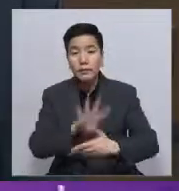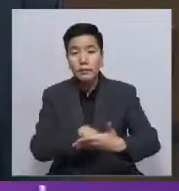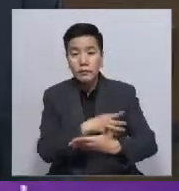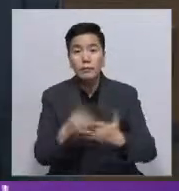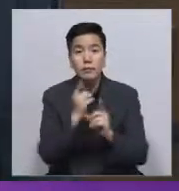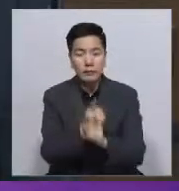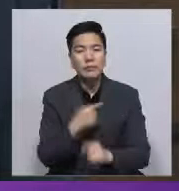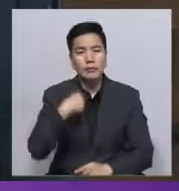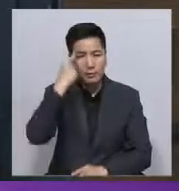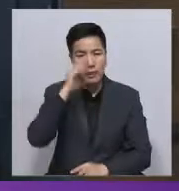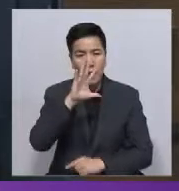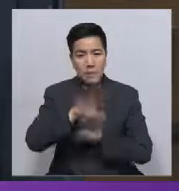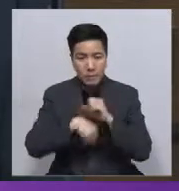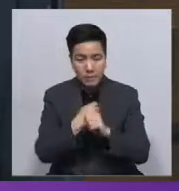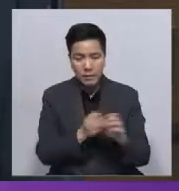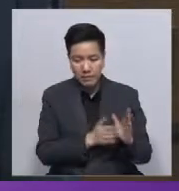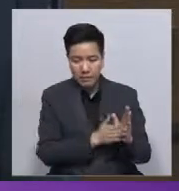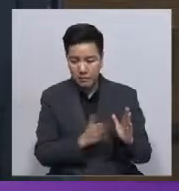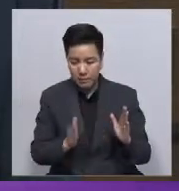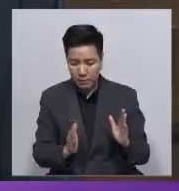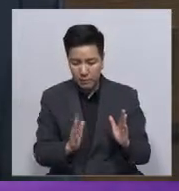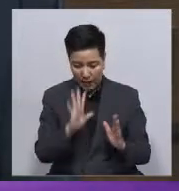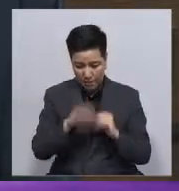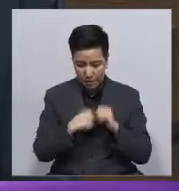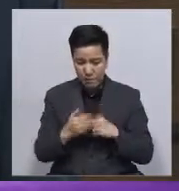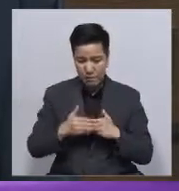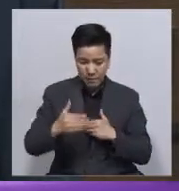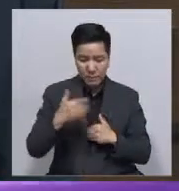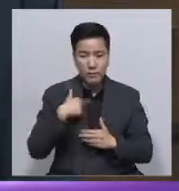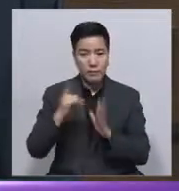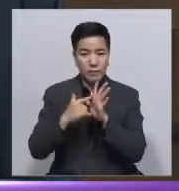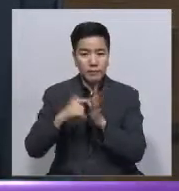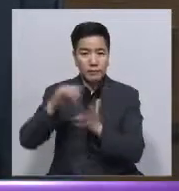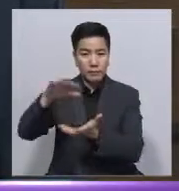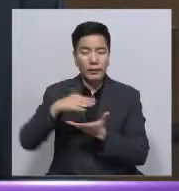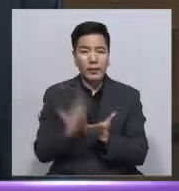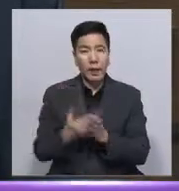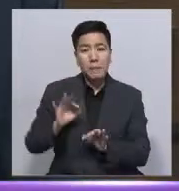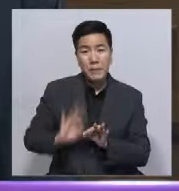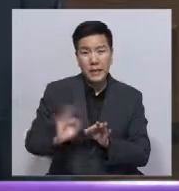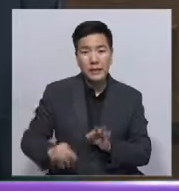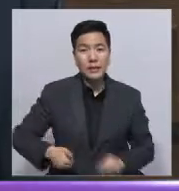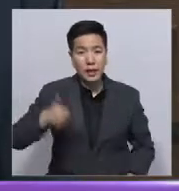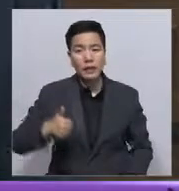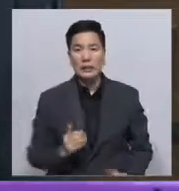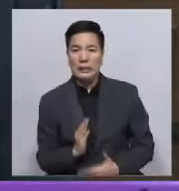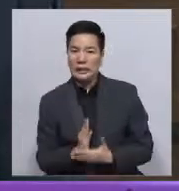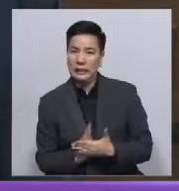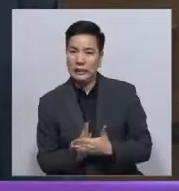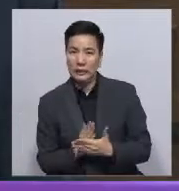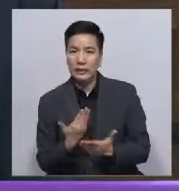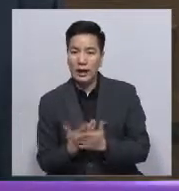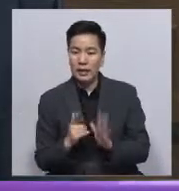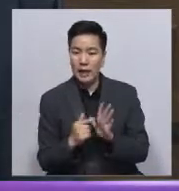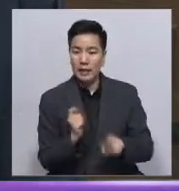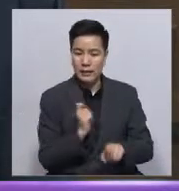ครับใน5ปีแรกใน5ปีข้างหน้านี่เราได้ยาเข้ามาเนี่ยเราประหยัดได้ทันทีเนี่ยครึ่งหนึ่งของราค